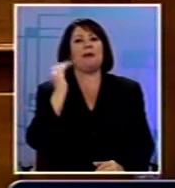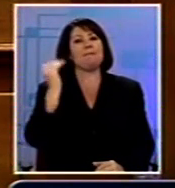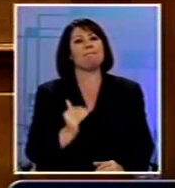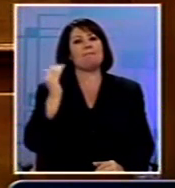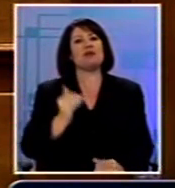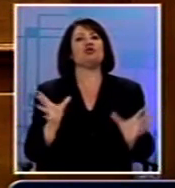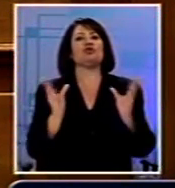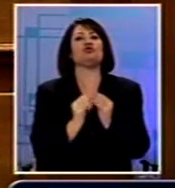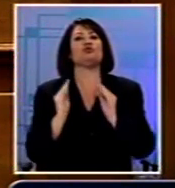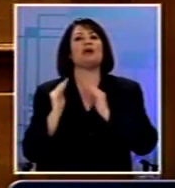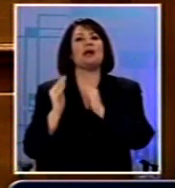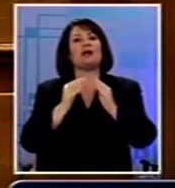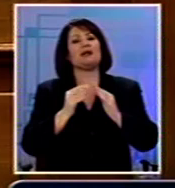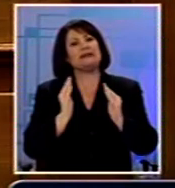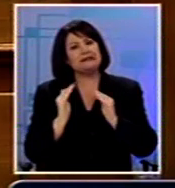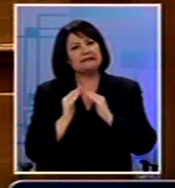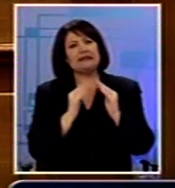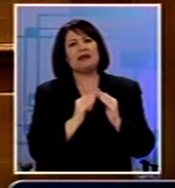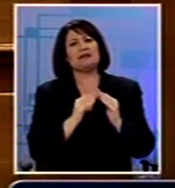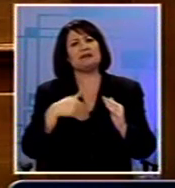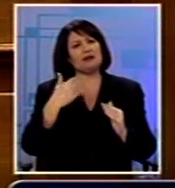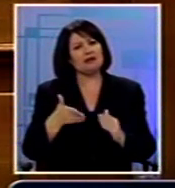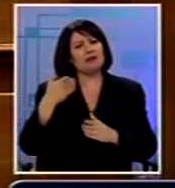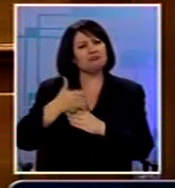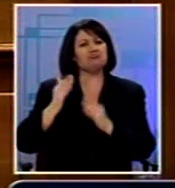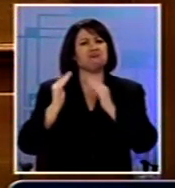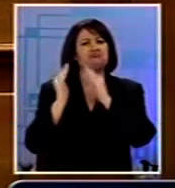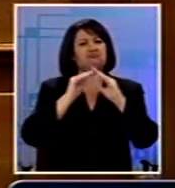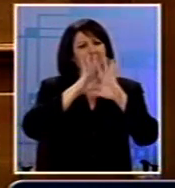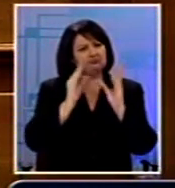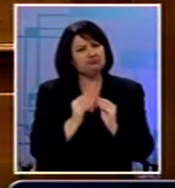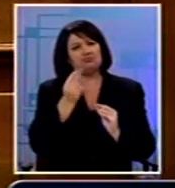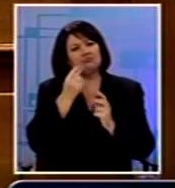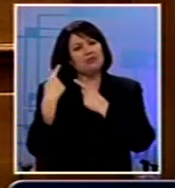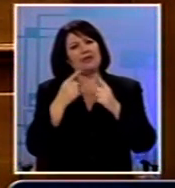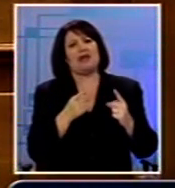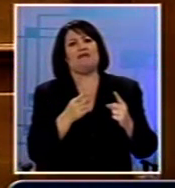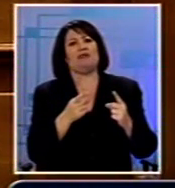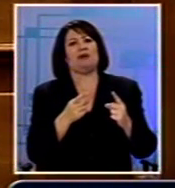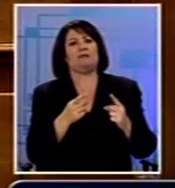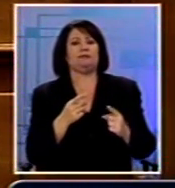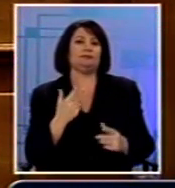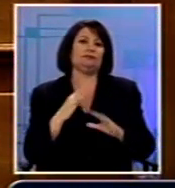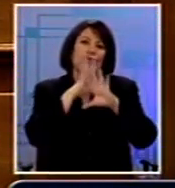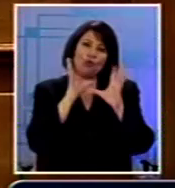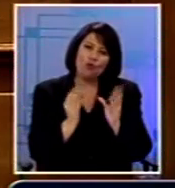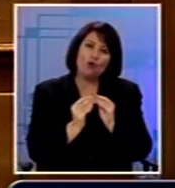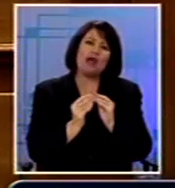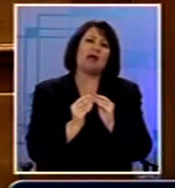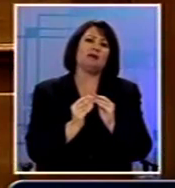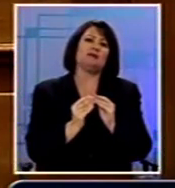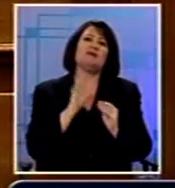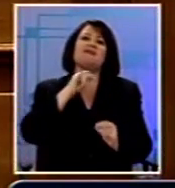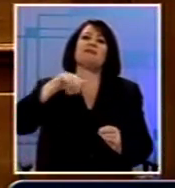μείωση στην εστίαση και στα επόμενα χρόνια θα μειωθεί και σε άλλους κλάδους, ενώ θα εκλογικευθεί ολόκληρη η διάρθρωση